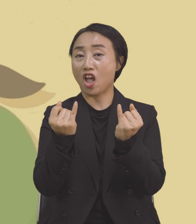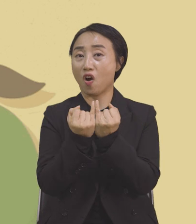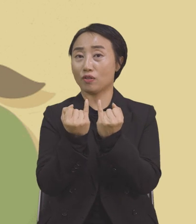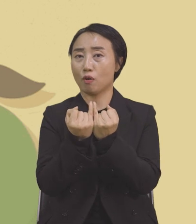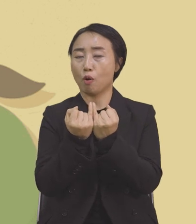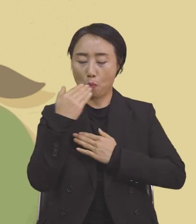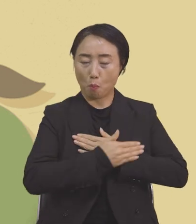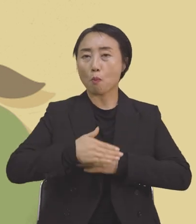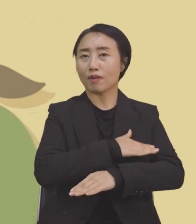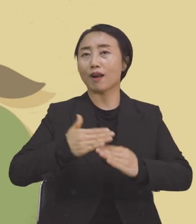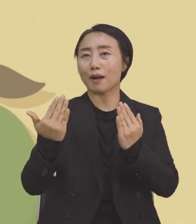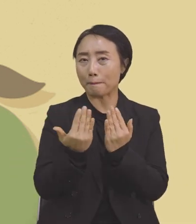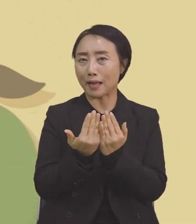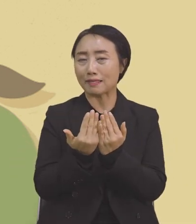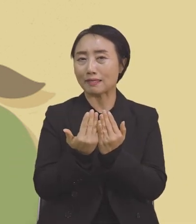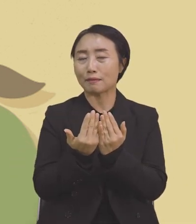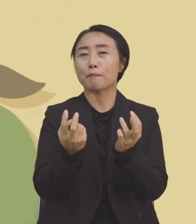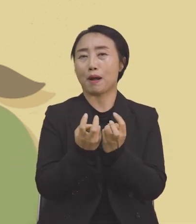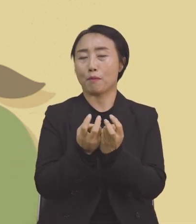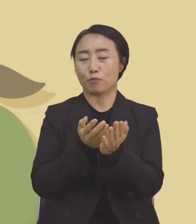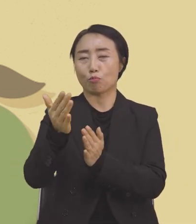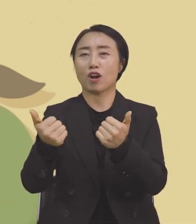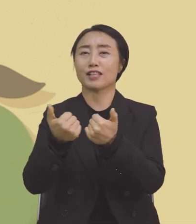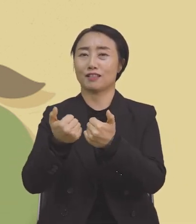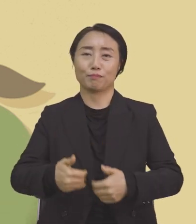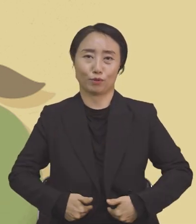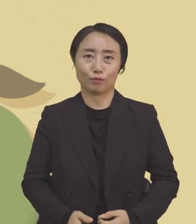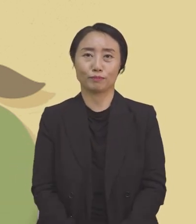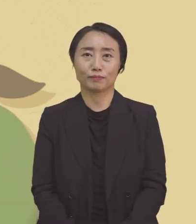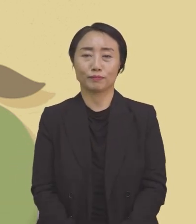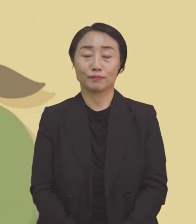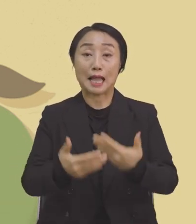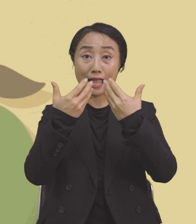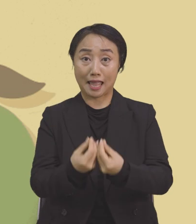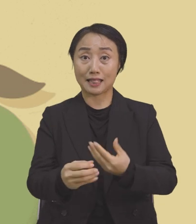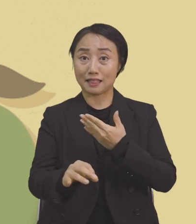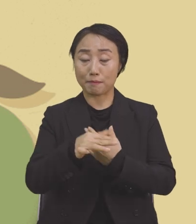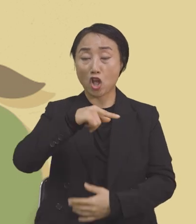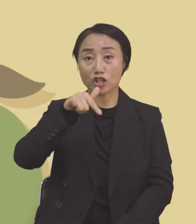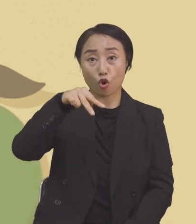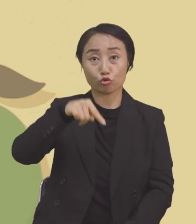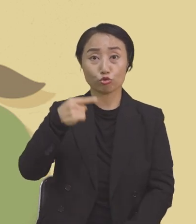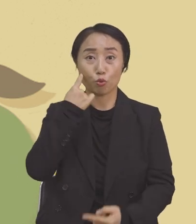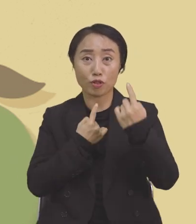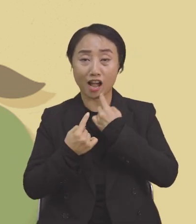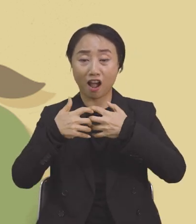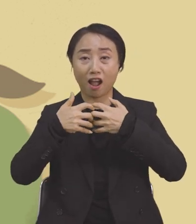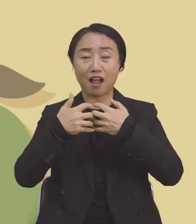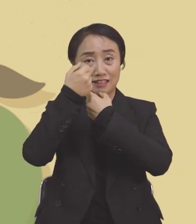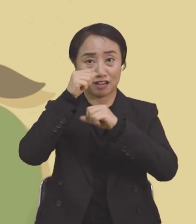경우 적합한 피임법을 전문가와 상의하는 것이 중요합니다. 예를 들어 척수 손상으로 하지가